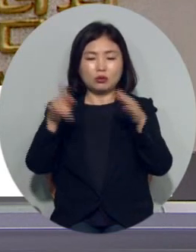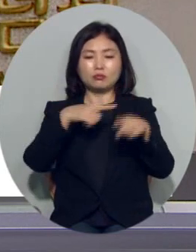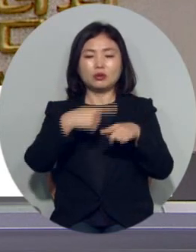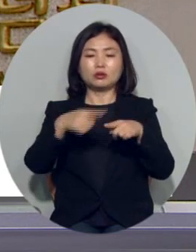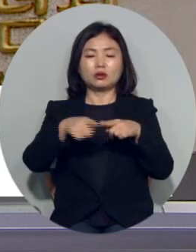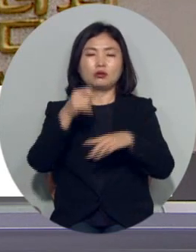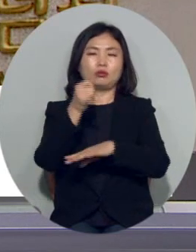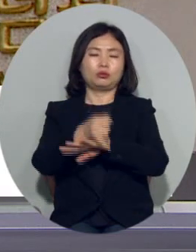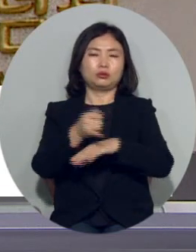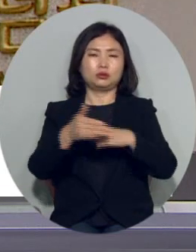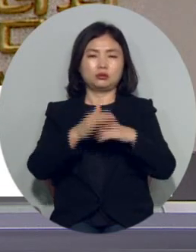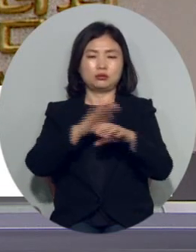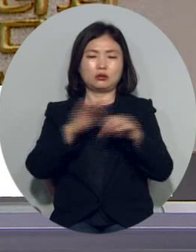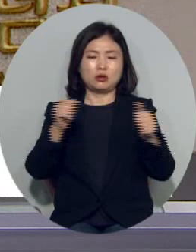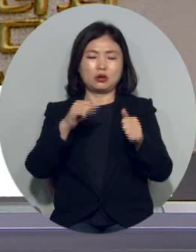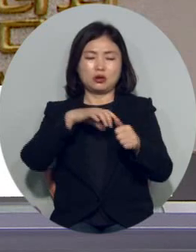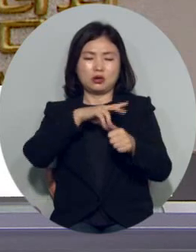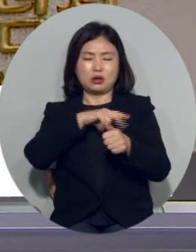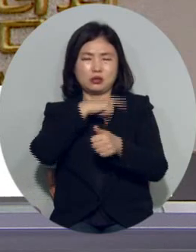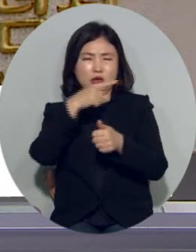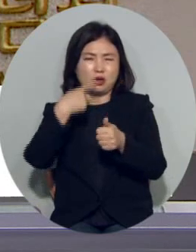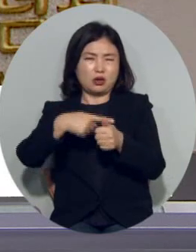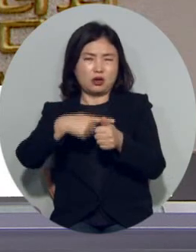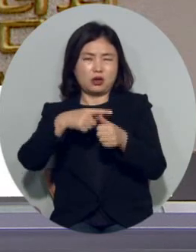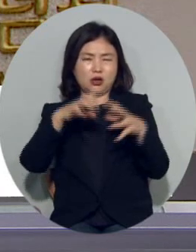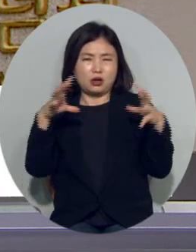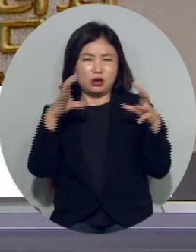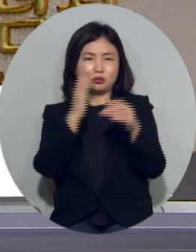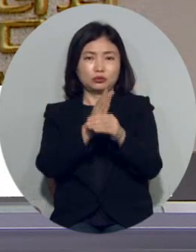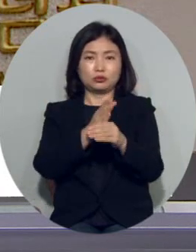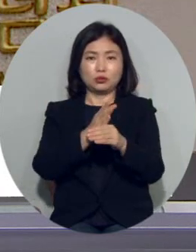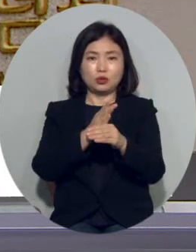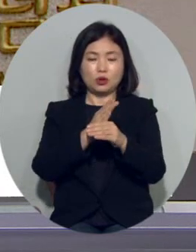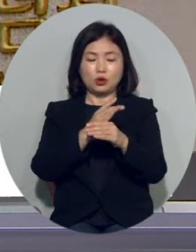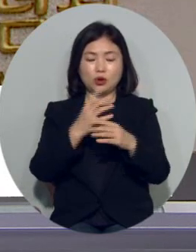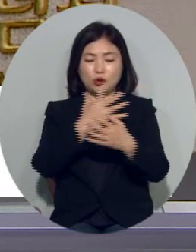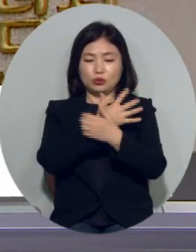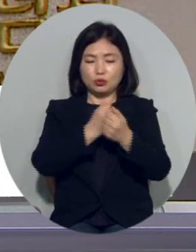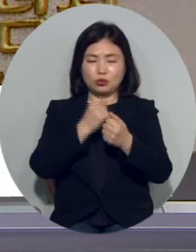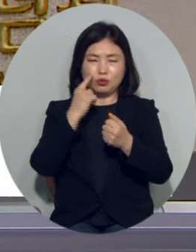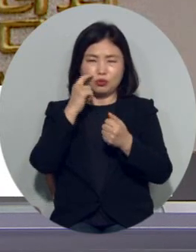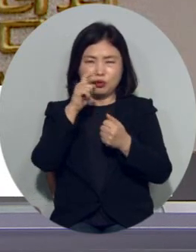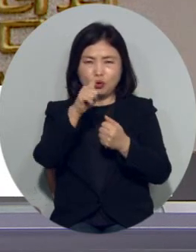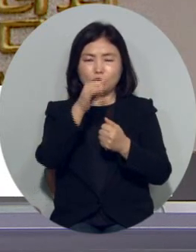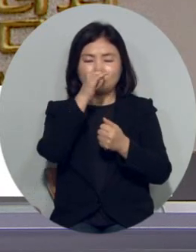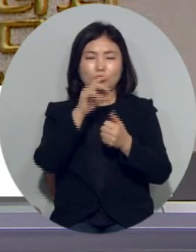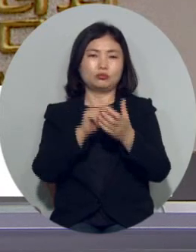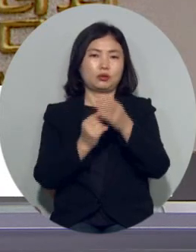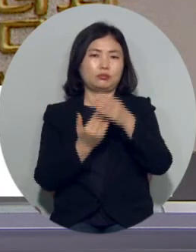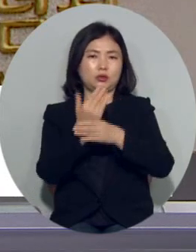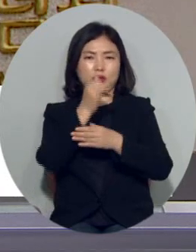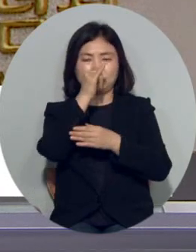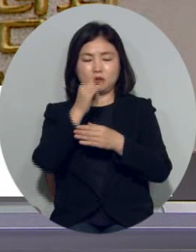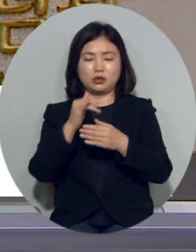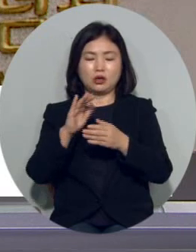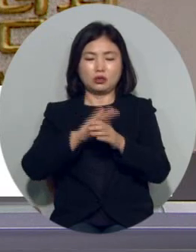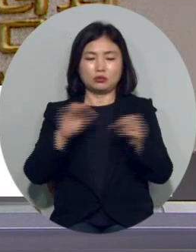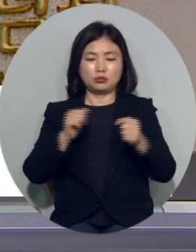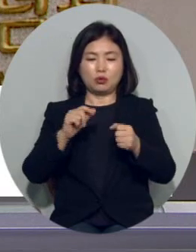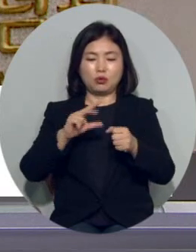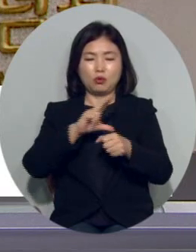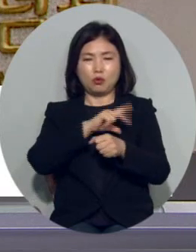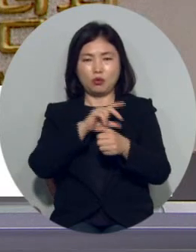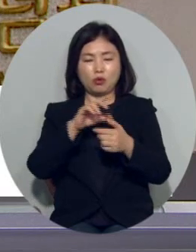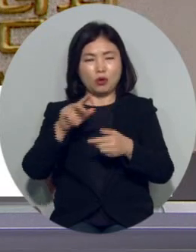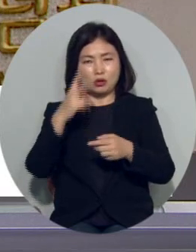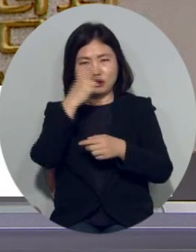기록해 도의회에 거센 비판이 쏟아졌습니다. 수상한 수의 계약 의혹까지 제기됐는데요. 경상북도 의회